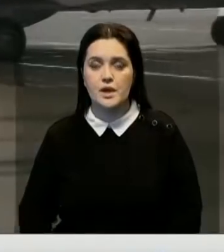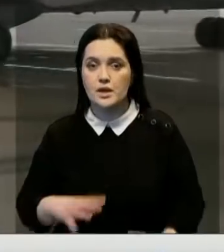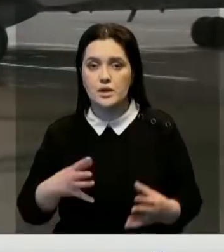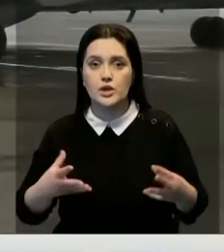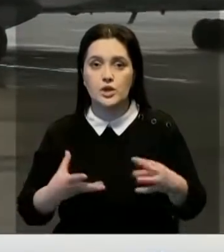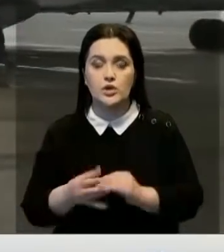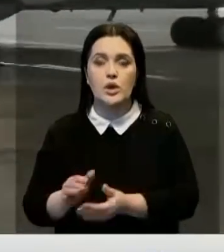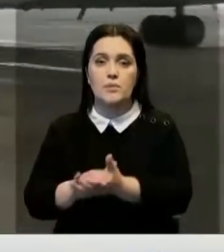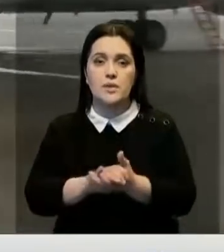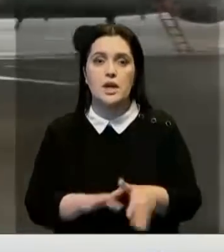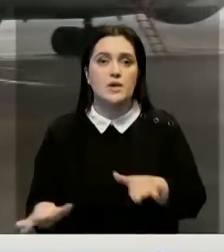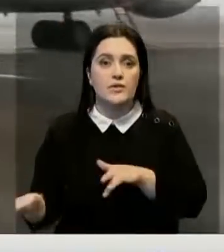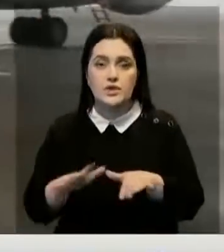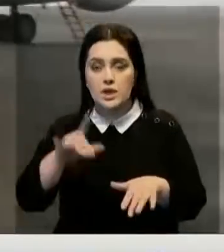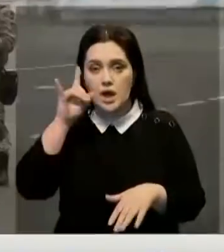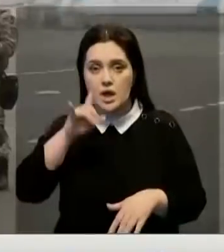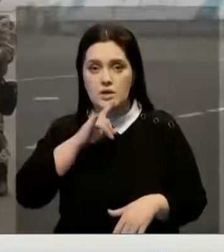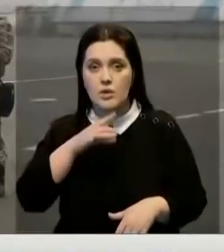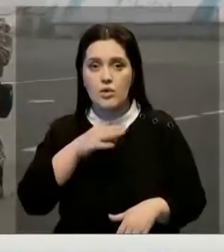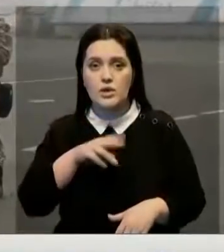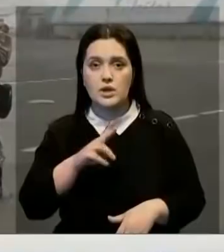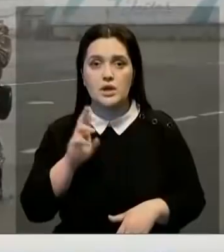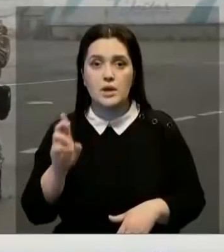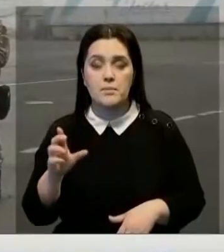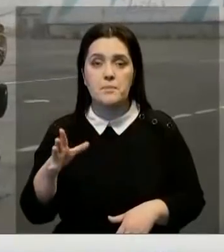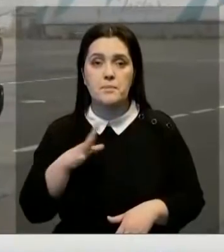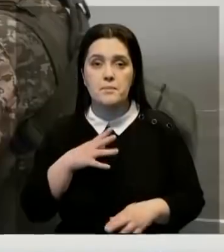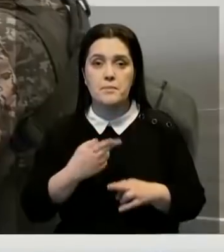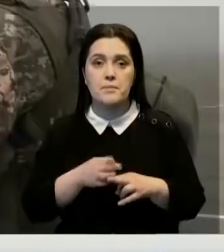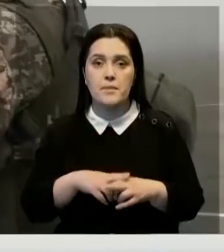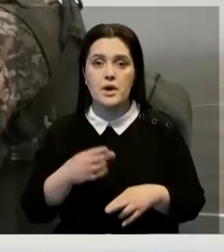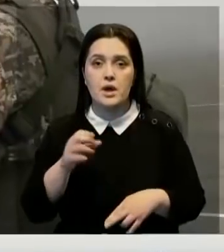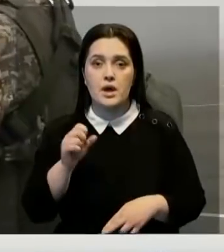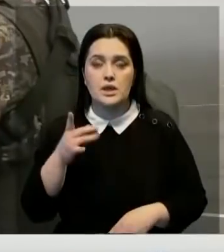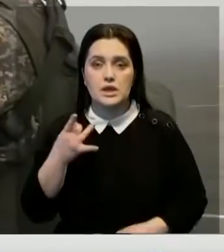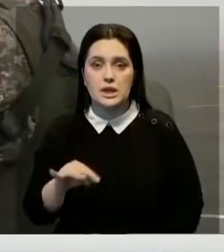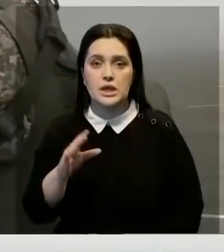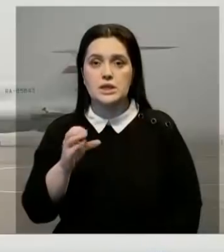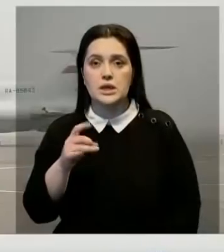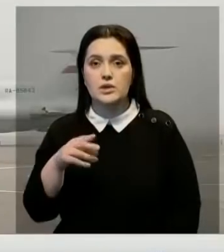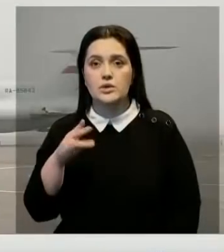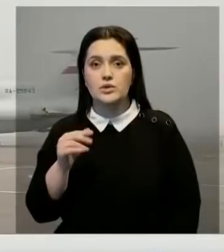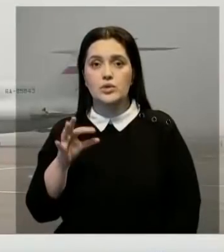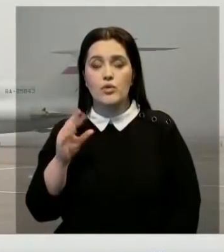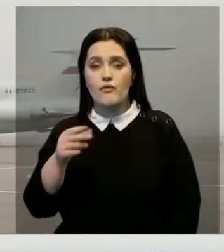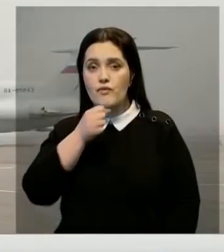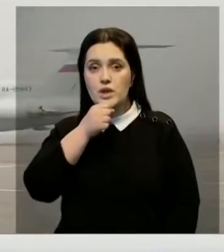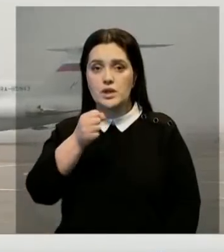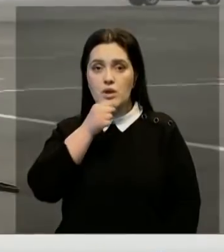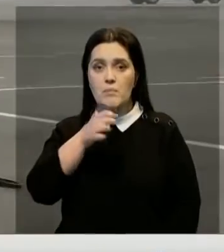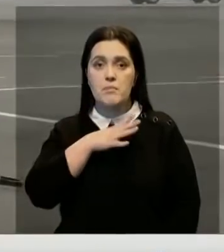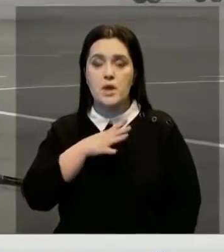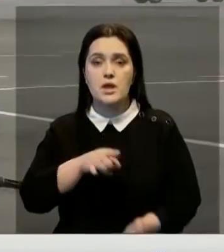Итоги миротворческой миссии в Казахстане войск ОДКБ сегодня подвел и командующий контингентом Андрей Сердюков. Интервью журналистам он дал прямо